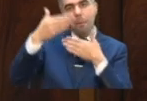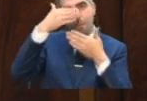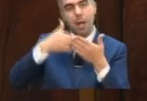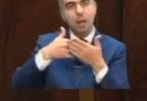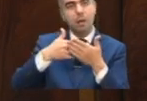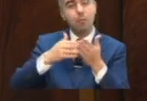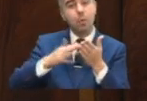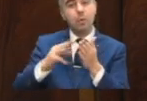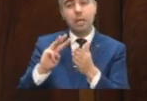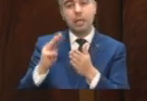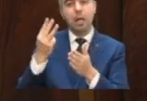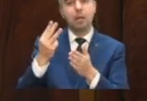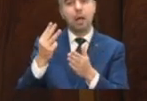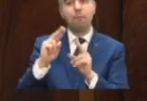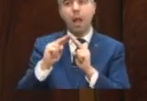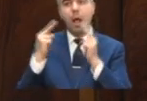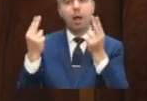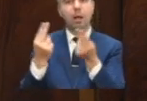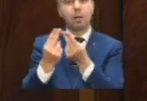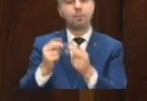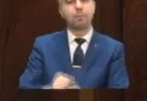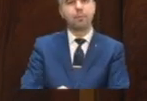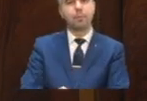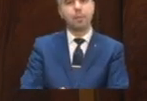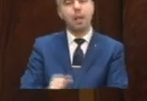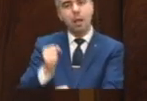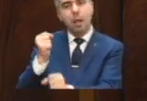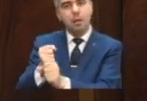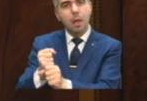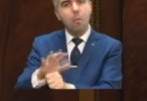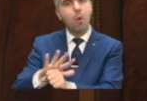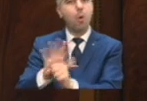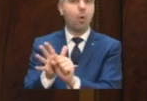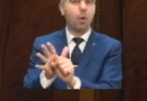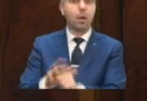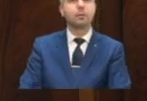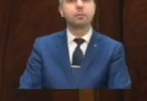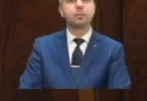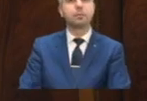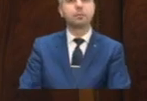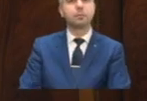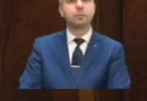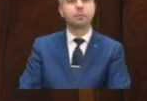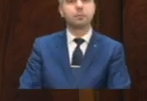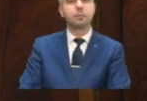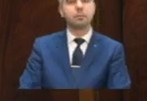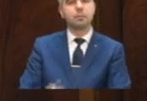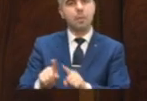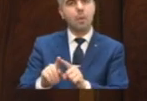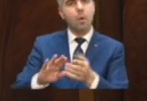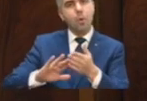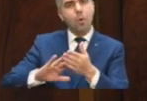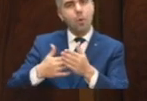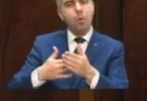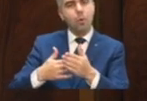وصل للمرتبه الثالثه في العالم. اشتغلنا معهم فوق الجائحه، وصلنا خدنا واحد الباب كامل